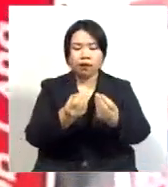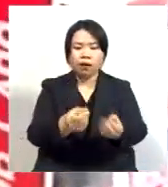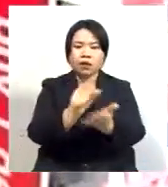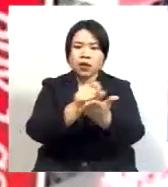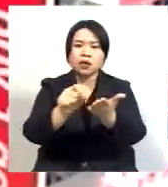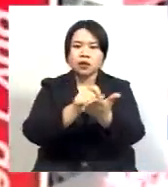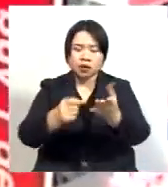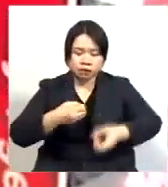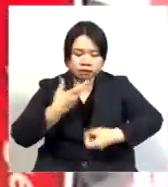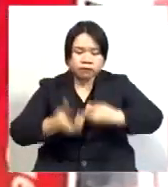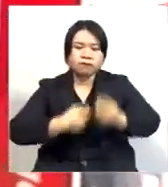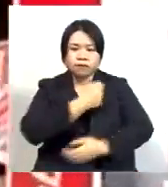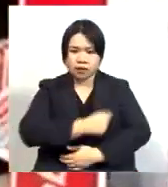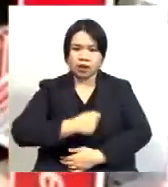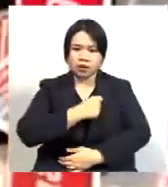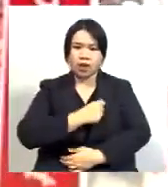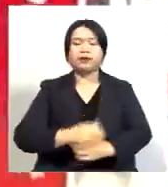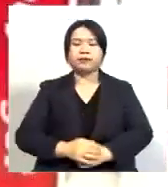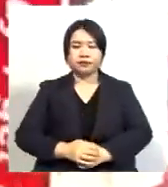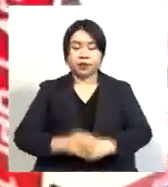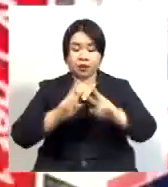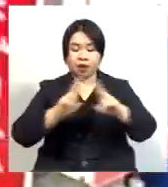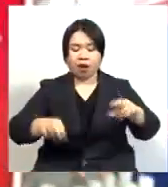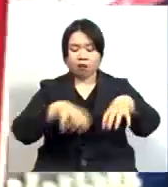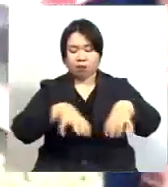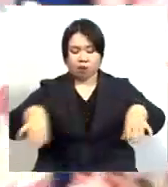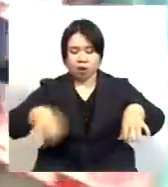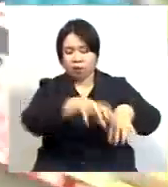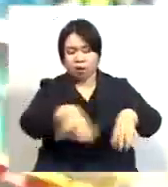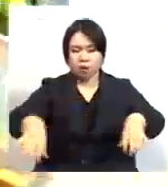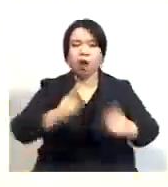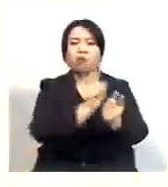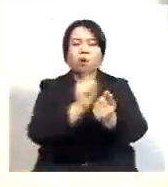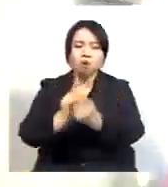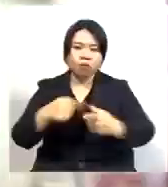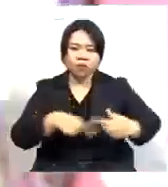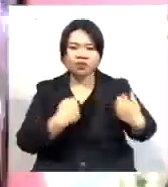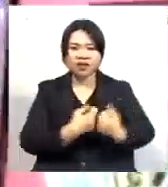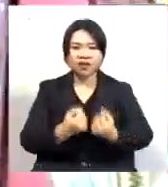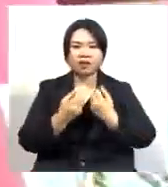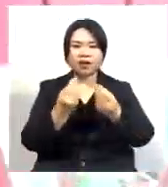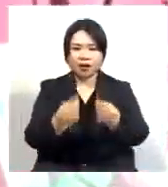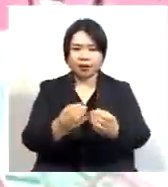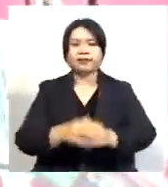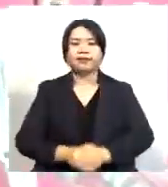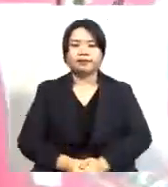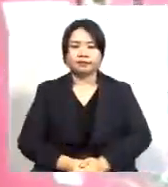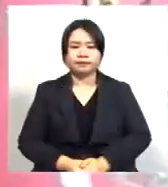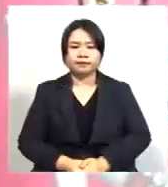าลัยพร้อมเยี่ยมเยียนพบปะและให้กำลังใจผู้ประกอบการและประชาชนค่ะ